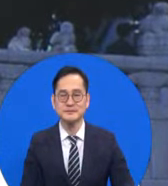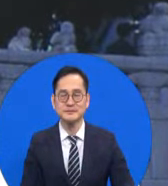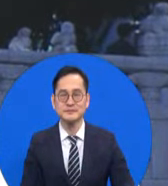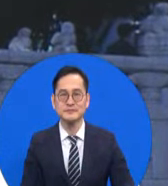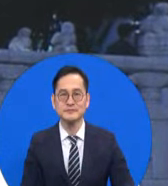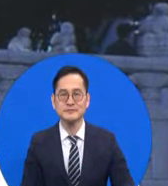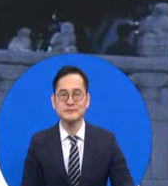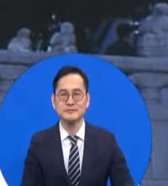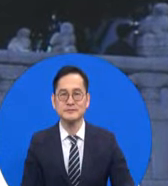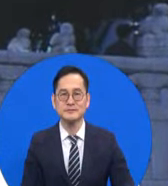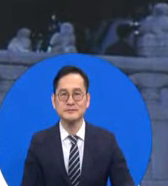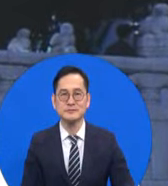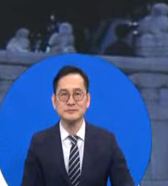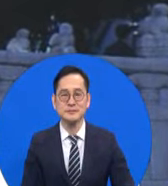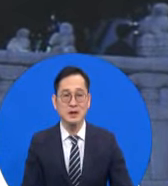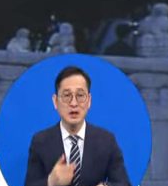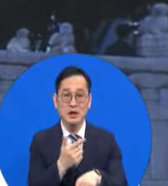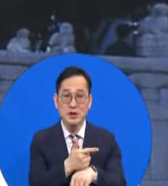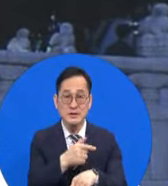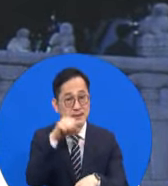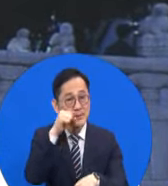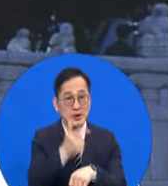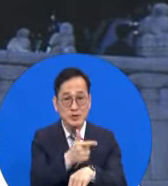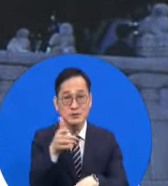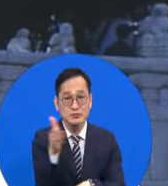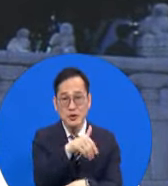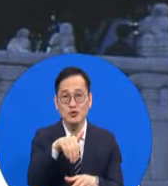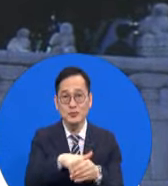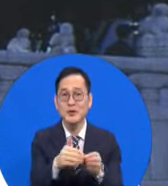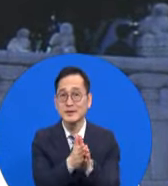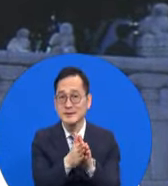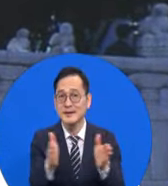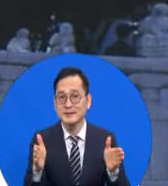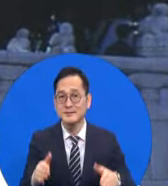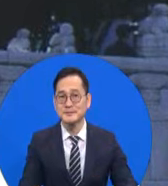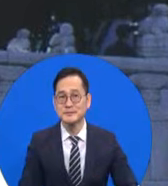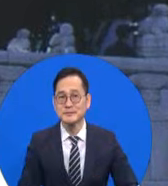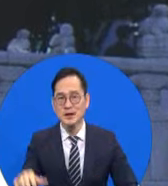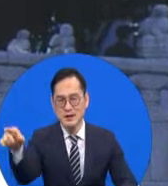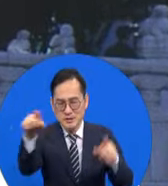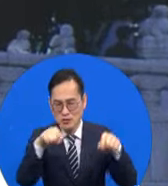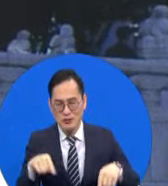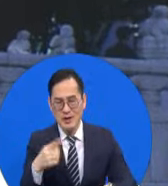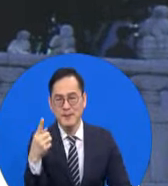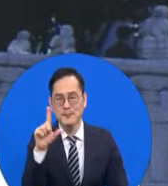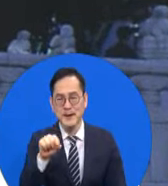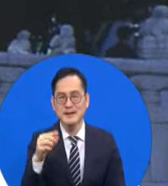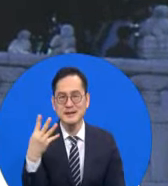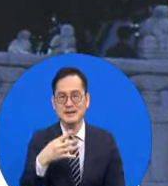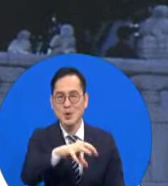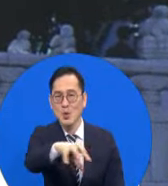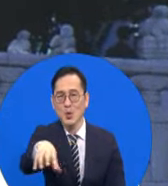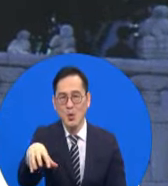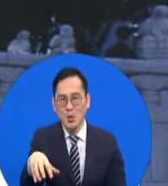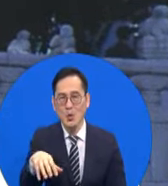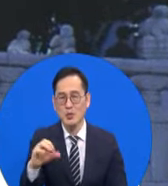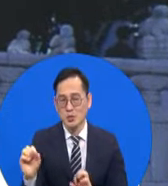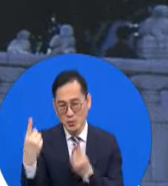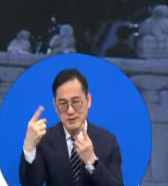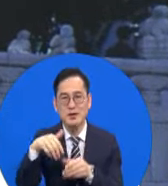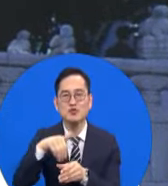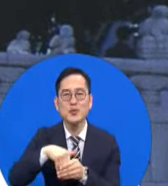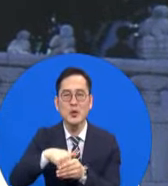투표가 3시간 전인 오전 6시부터 시작됐습니다. 전국의 14,000여 개 투표소에서 투표가 현재 진행